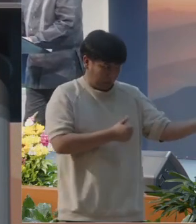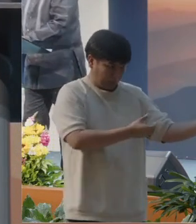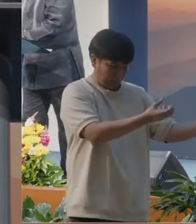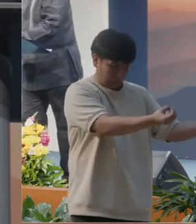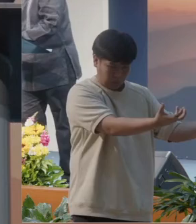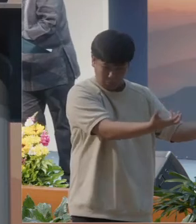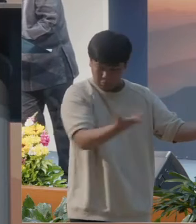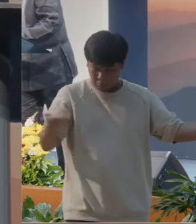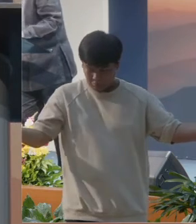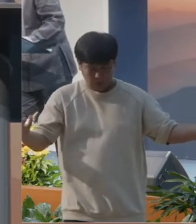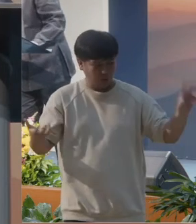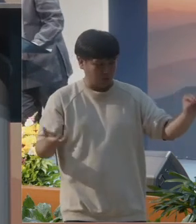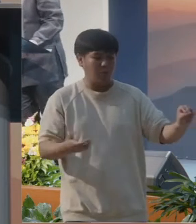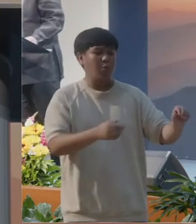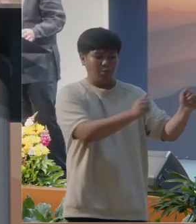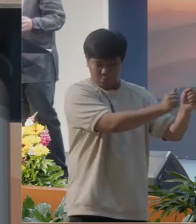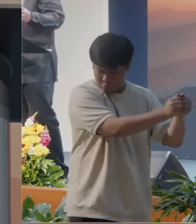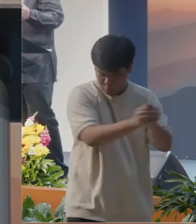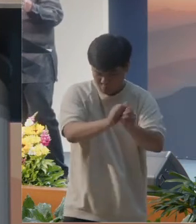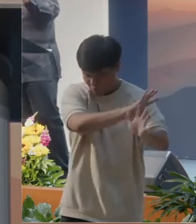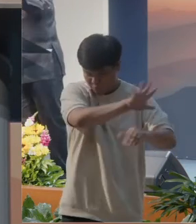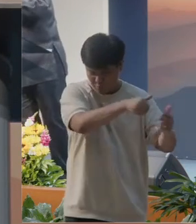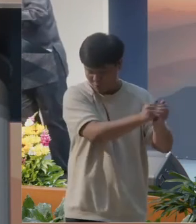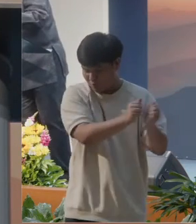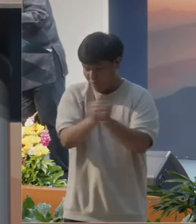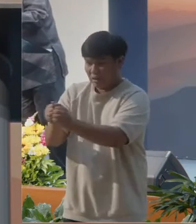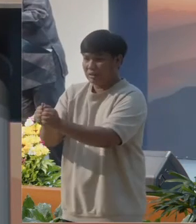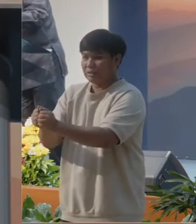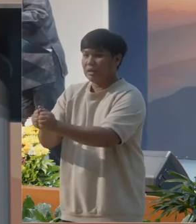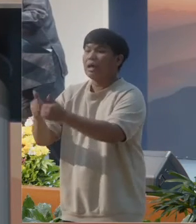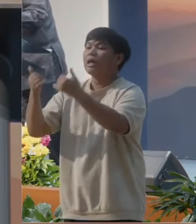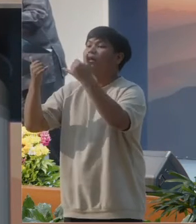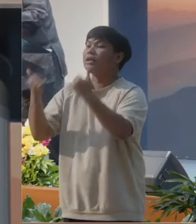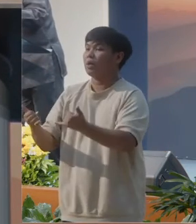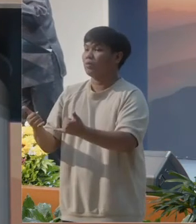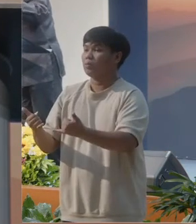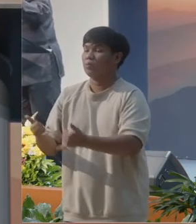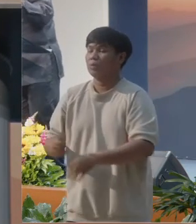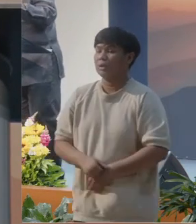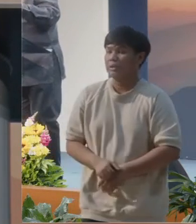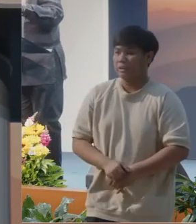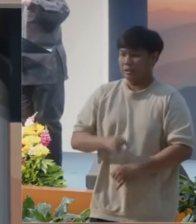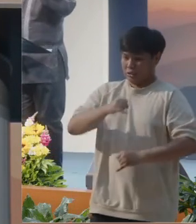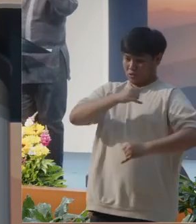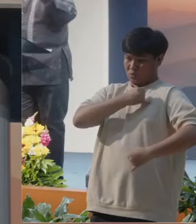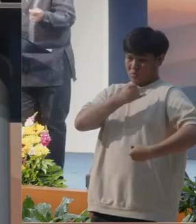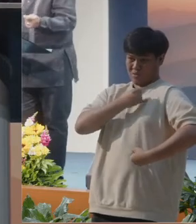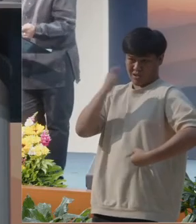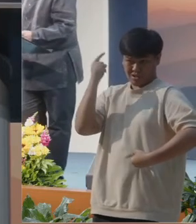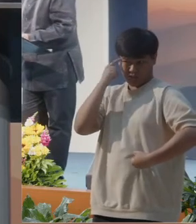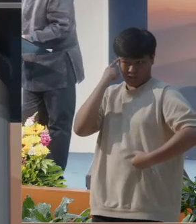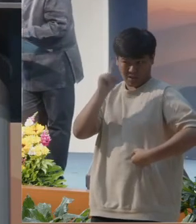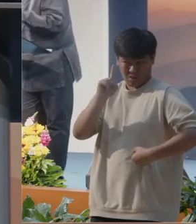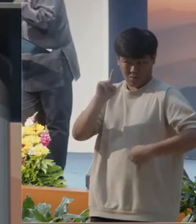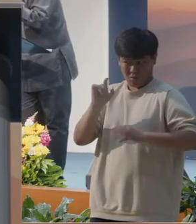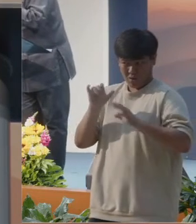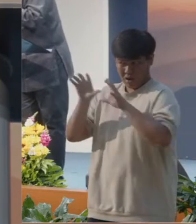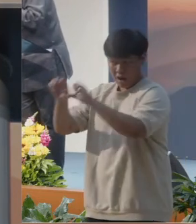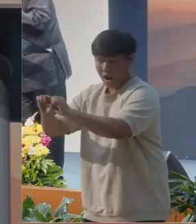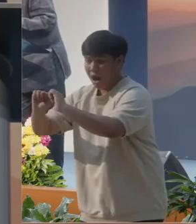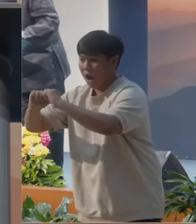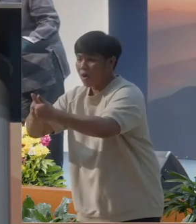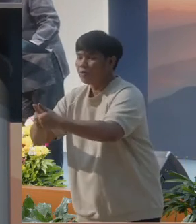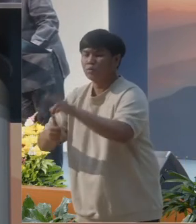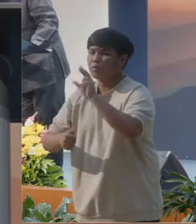Ai. Pangalawa, nagbigay ng strategiya, hindi galing kay Josue, galing sa Panginoon ang